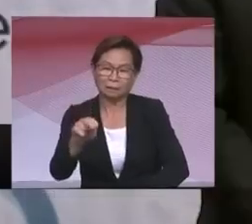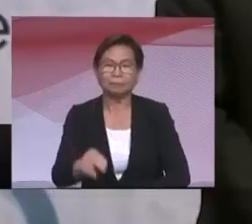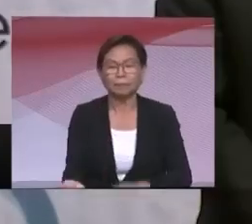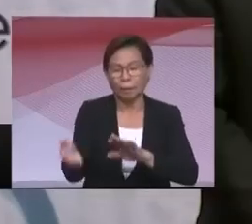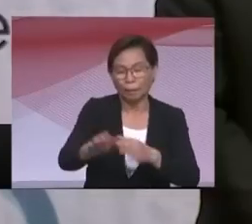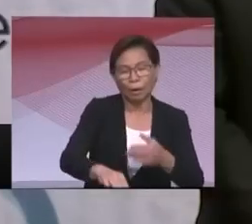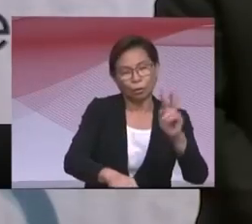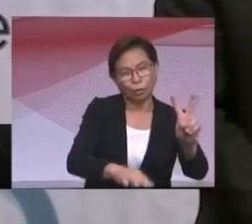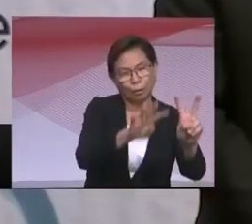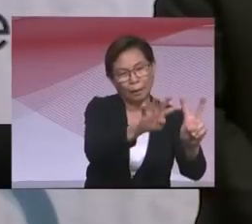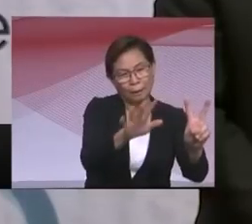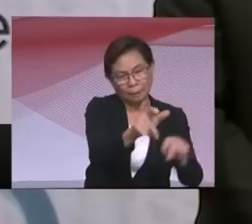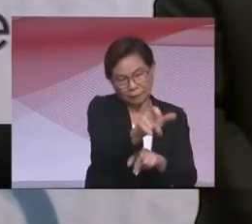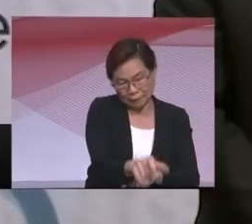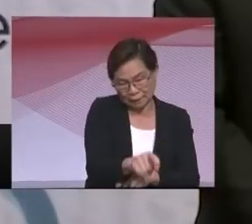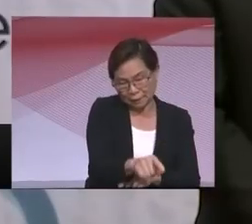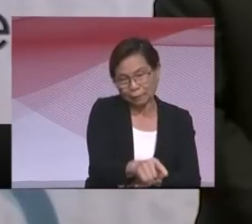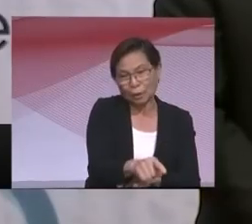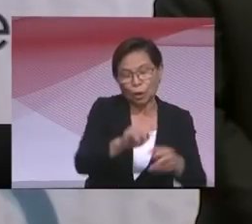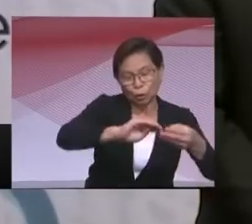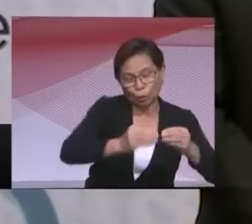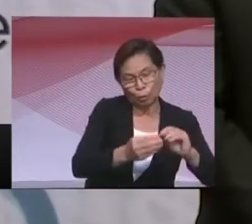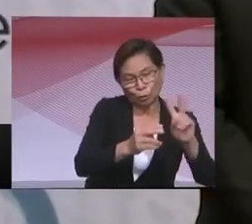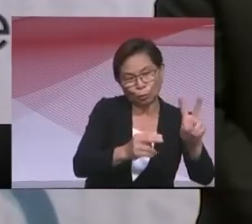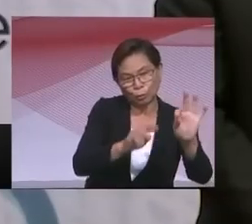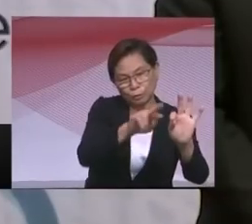Kes kematian 245, iaitu kes nombor